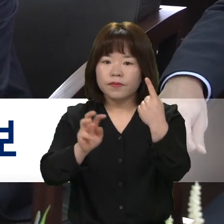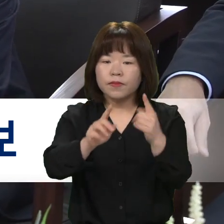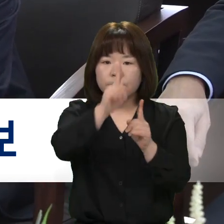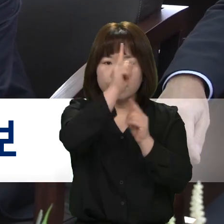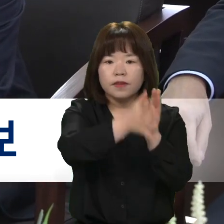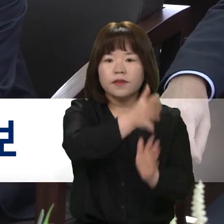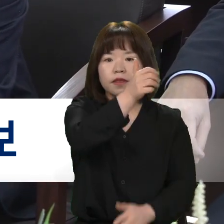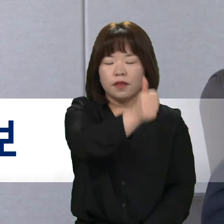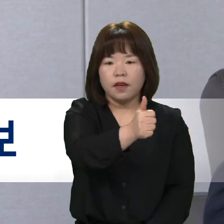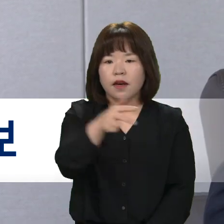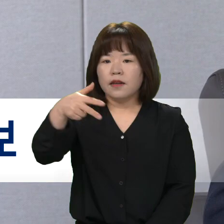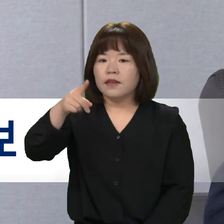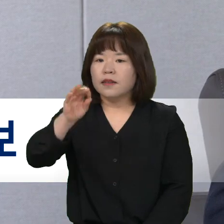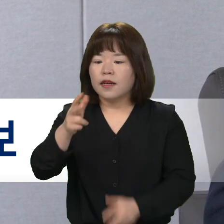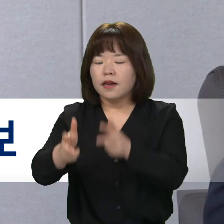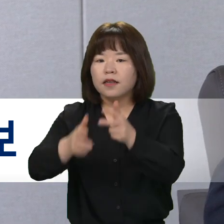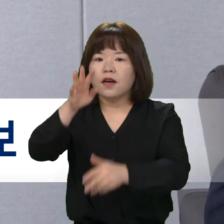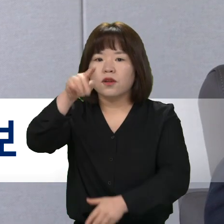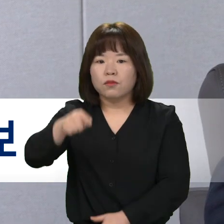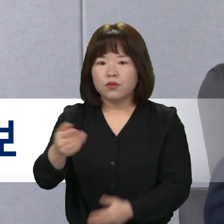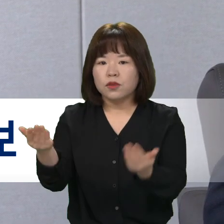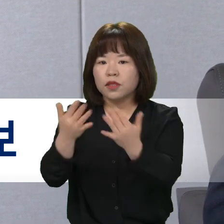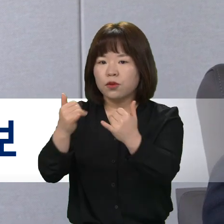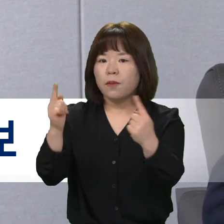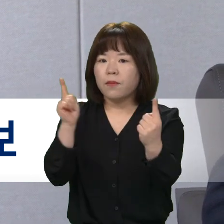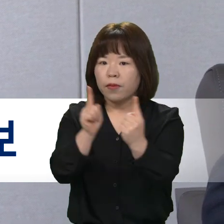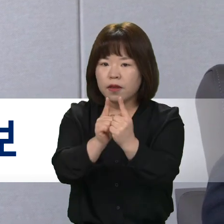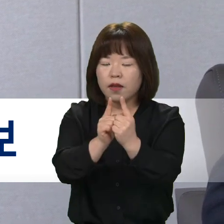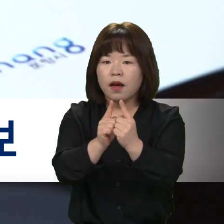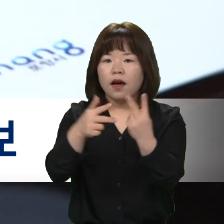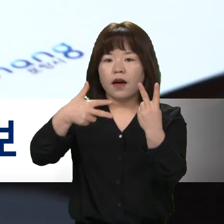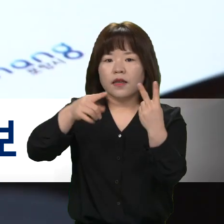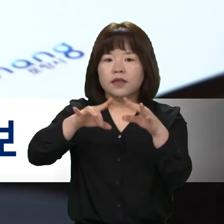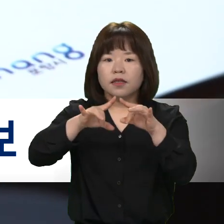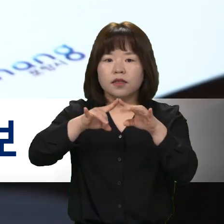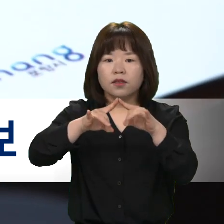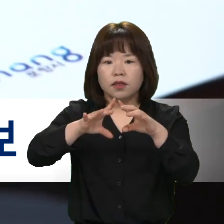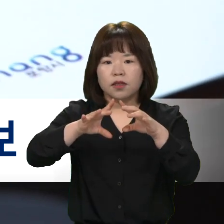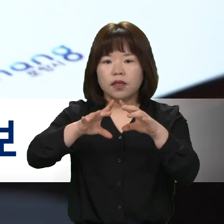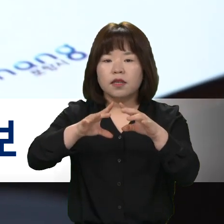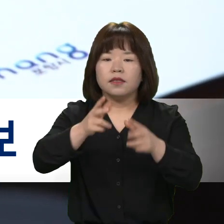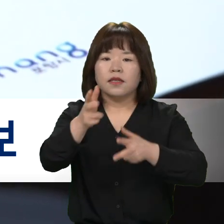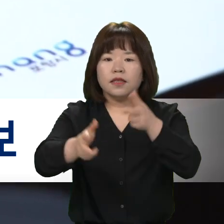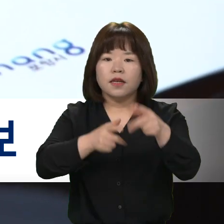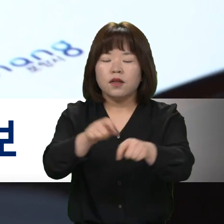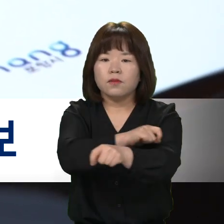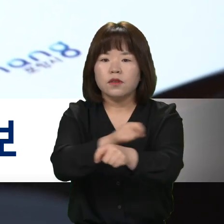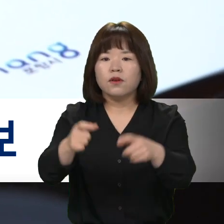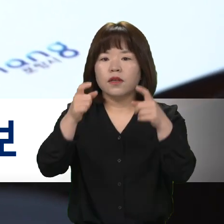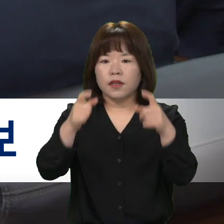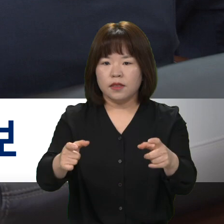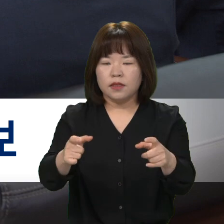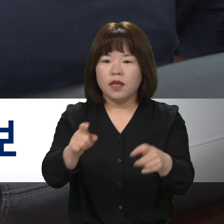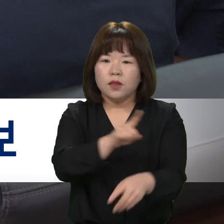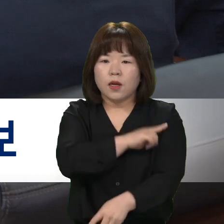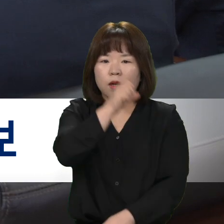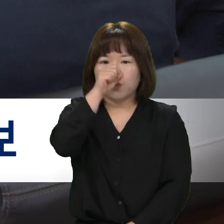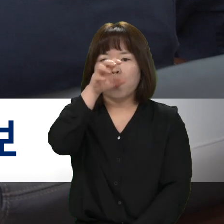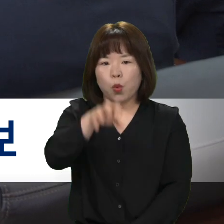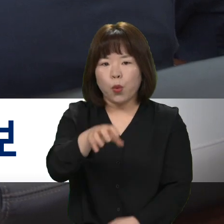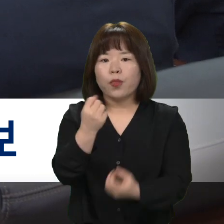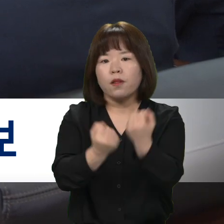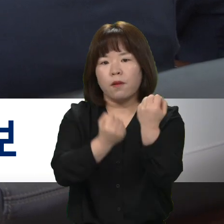이강덕 시장은 장영진 산업부 제1차관을 만나 포항시가 2차전지 국가 첨단 전략산업 특화단지의